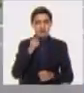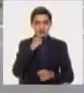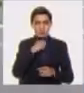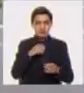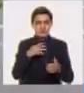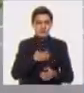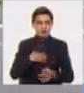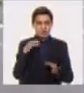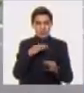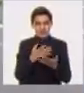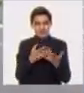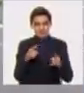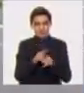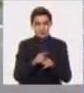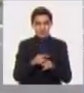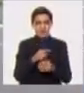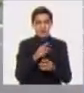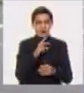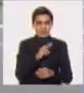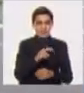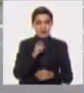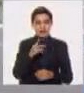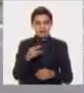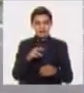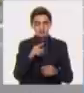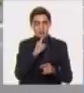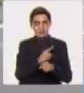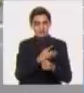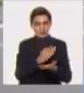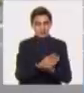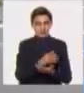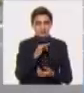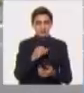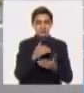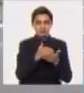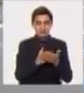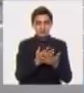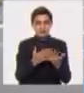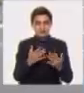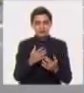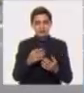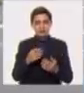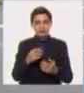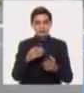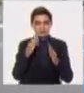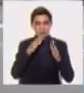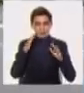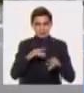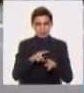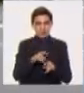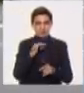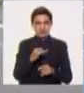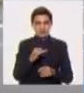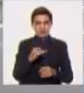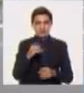жоғары нысандардың жанында осындай акцияларға тыйым салынған. Мұндай нысандар тізіміне зираттар, мемлекеттің қауіпсіздігін